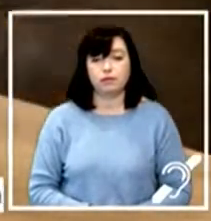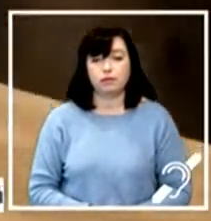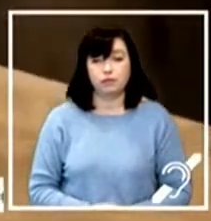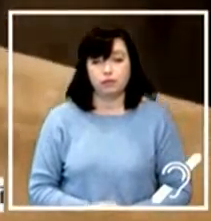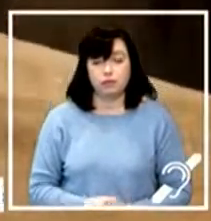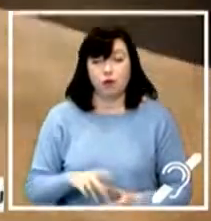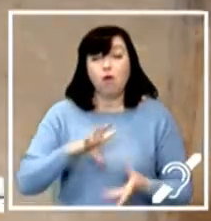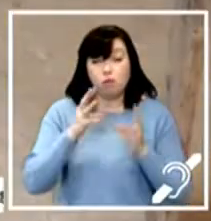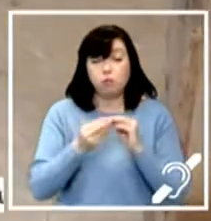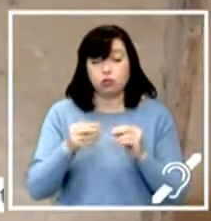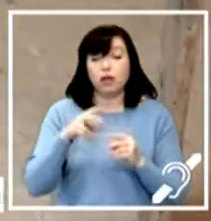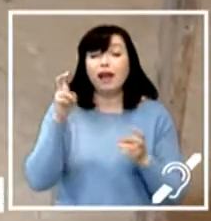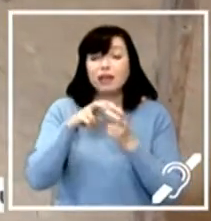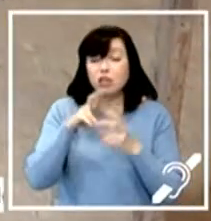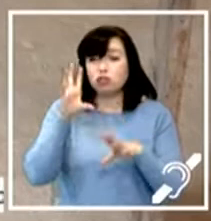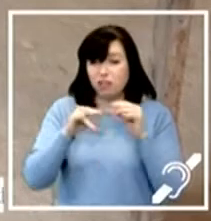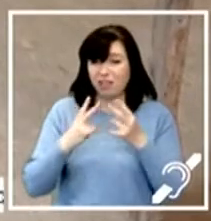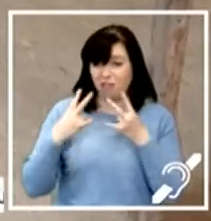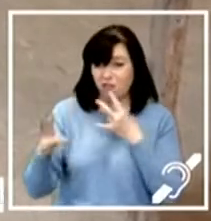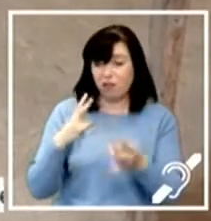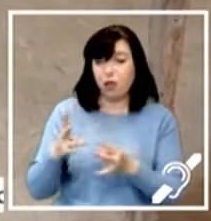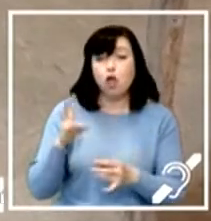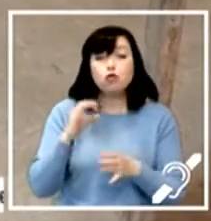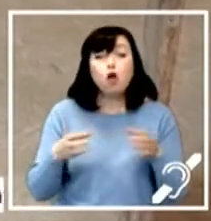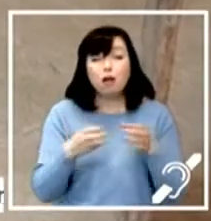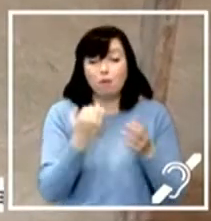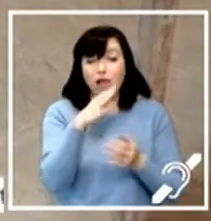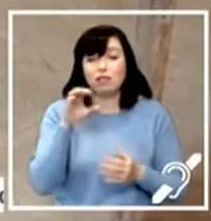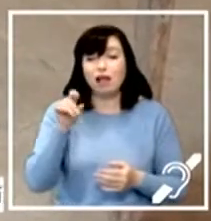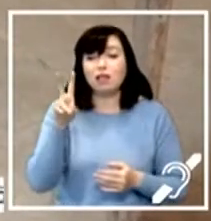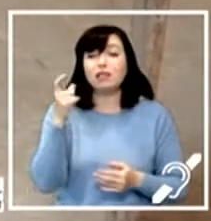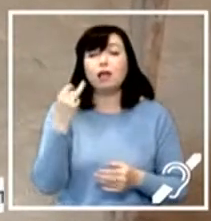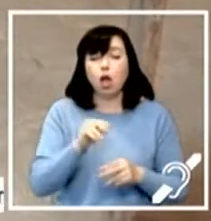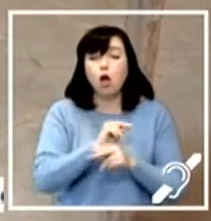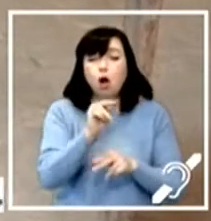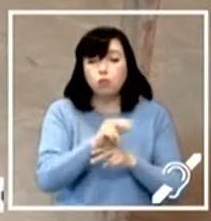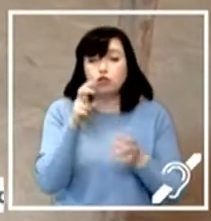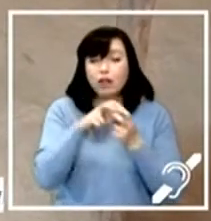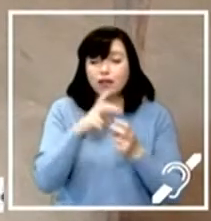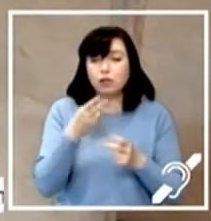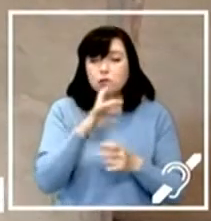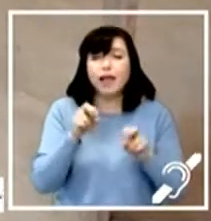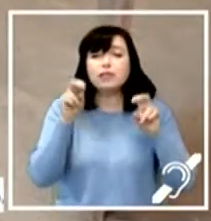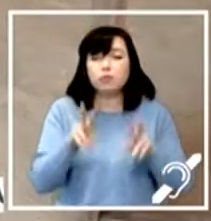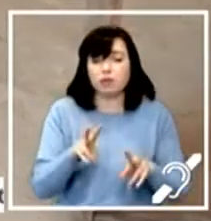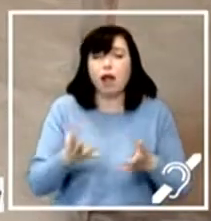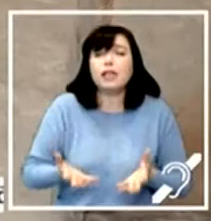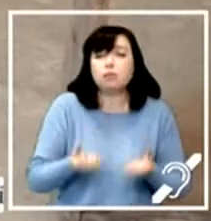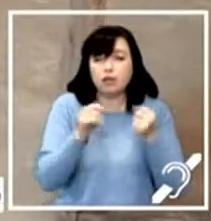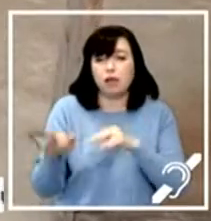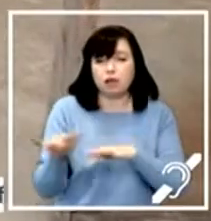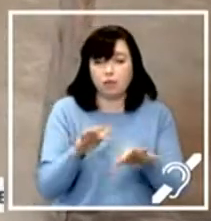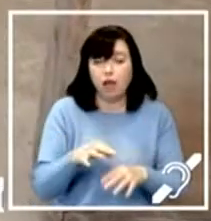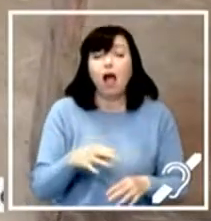În general sunt considerați dăunători, dar o companie tanzaniană dresează șobolani pentru operațiuni de salvare. Imagini